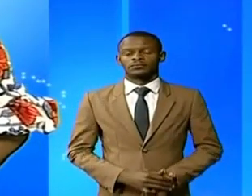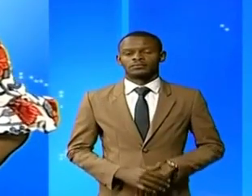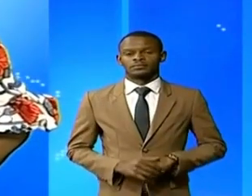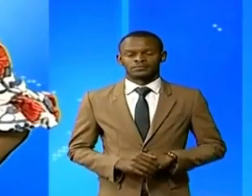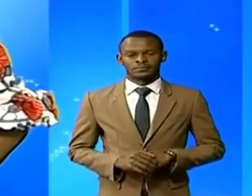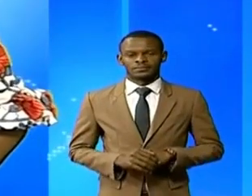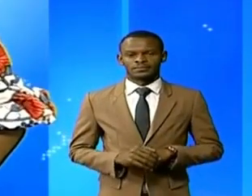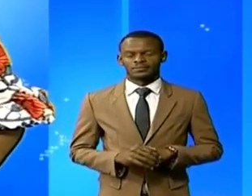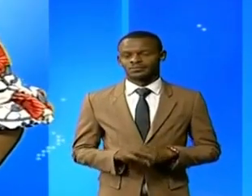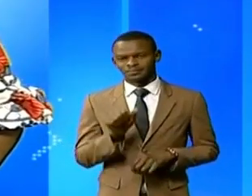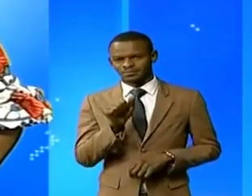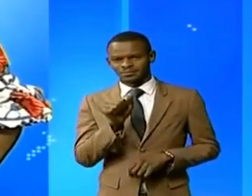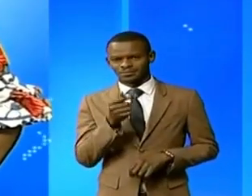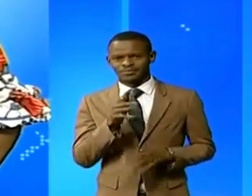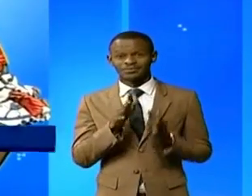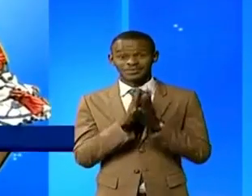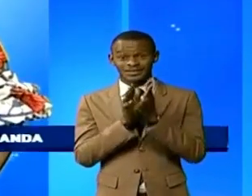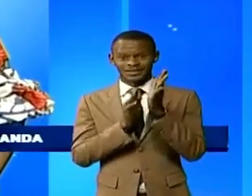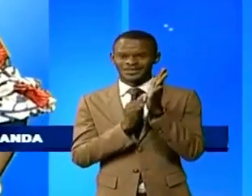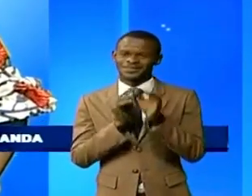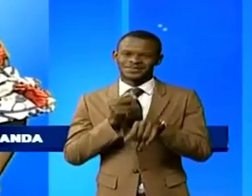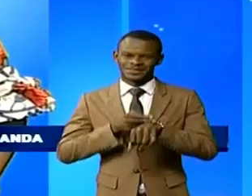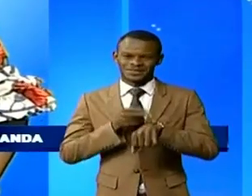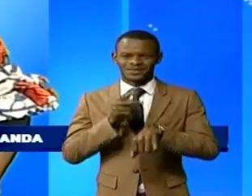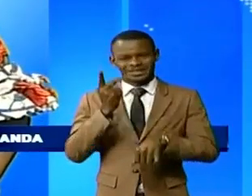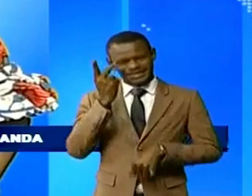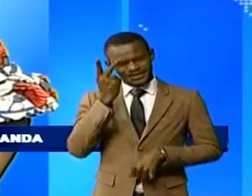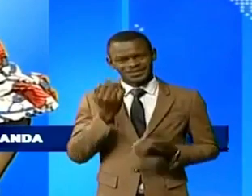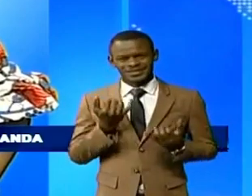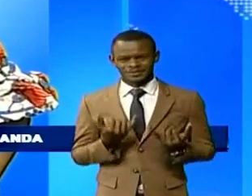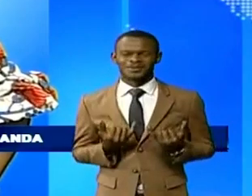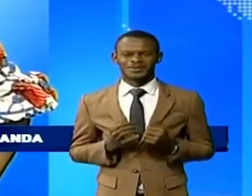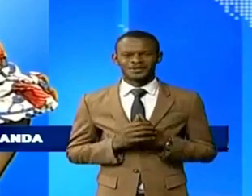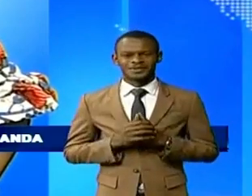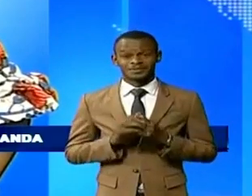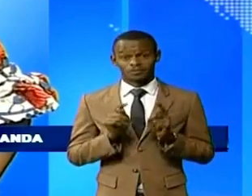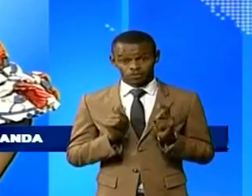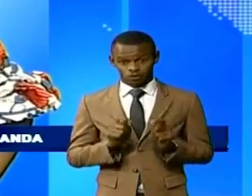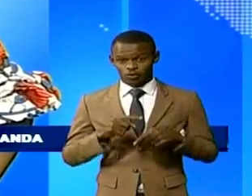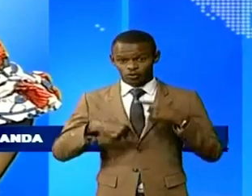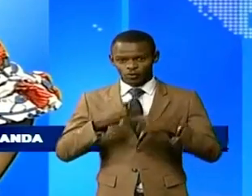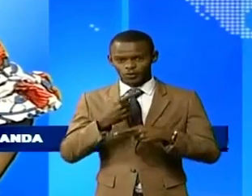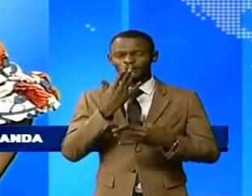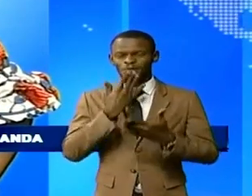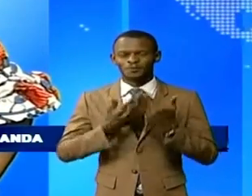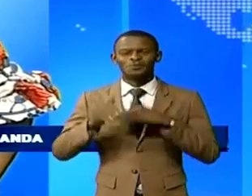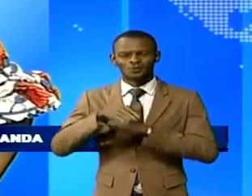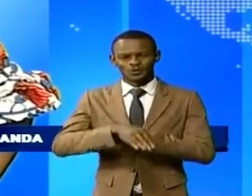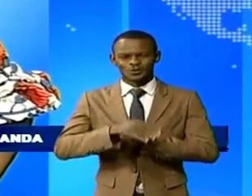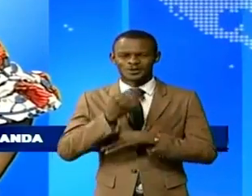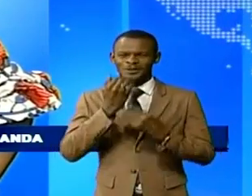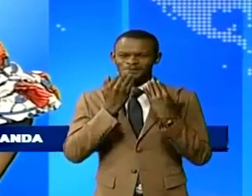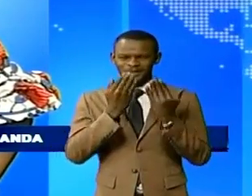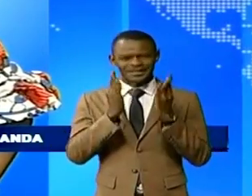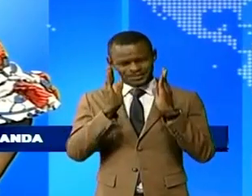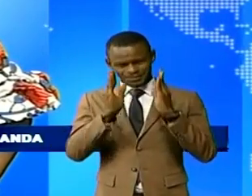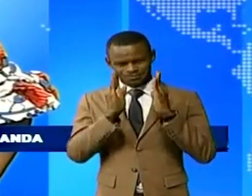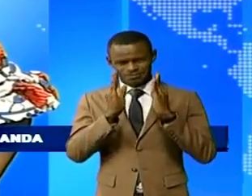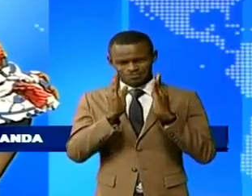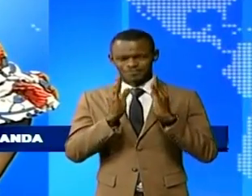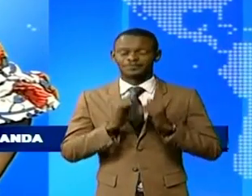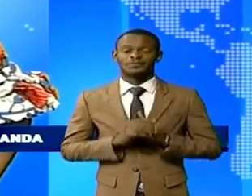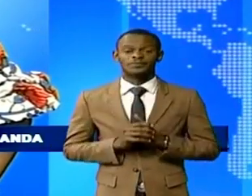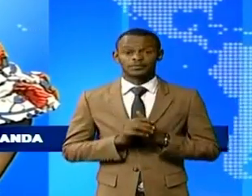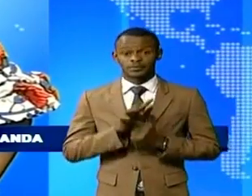d'abord à Kinshasa, c'est l'heure de notre journal. Mesdames et messieurs, bonsoir et merci de nous recevoir chez vous. Après plus de